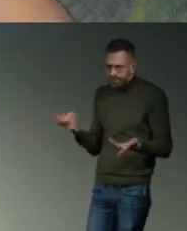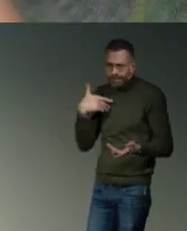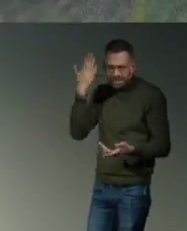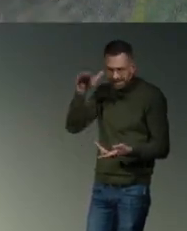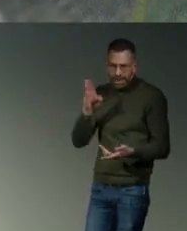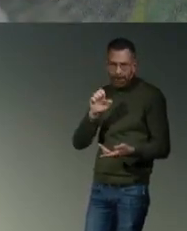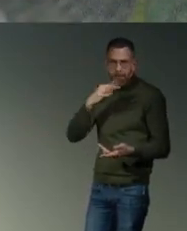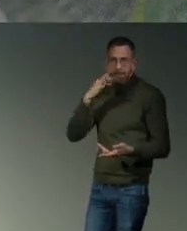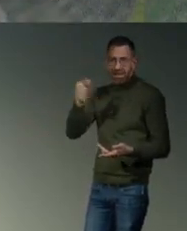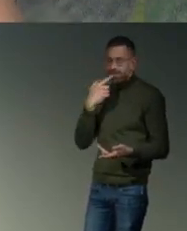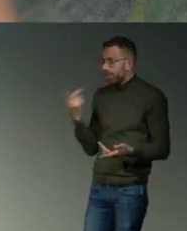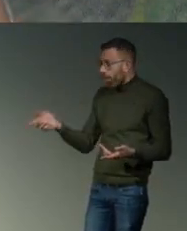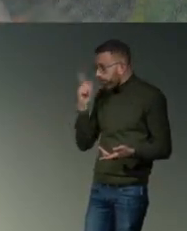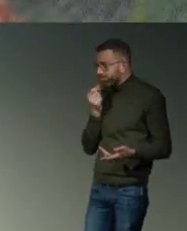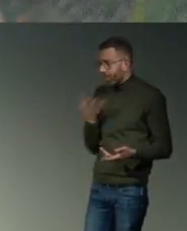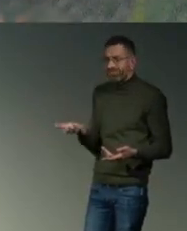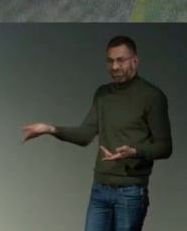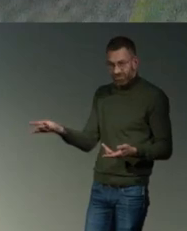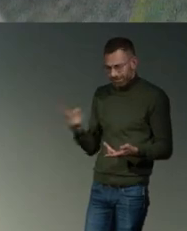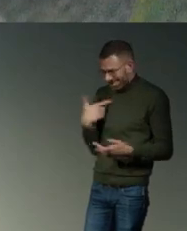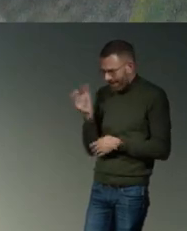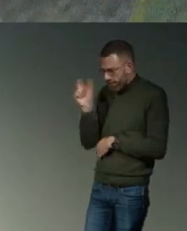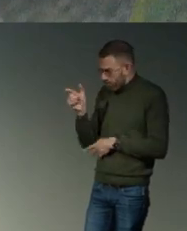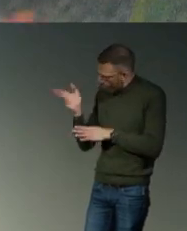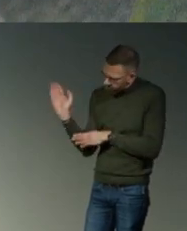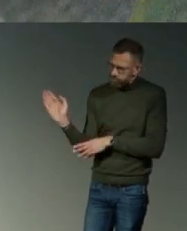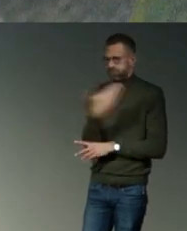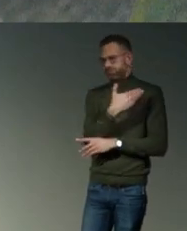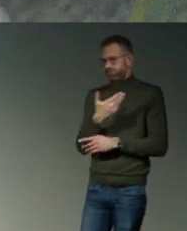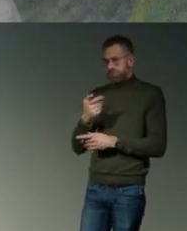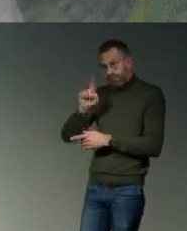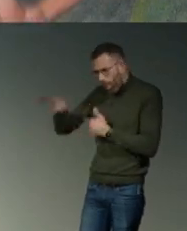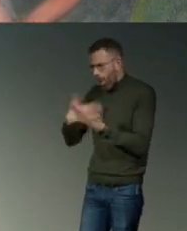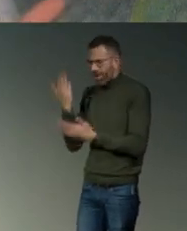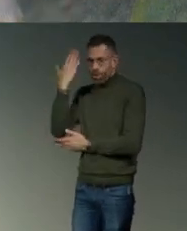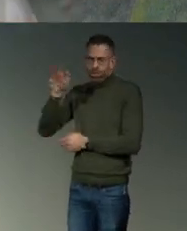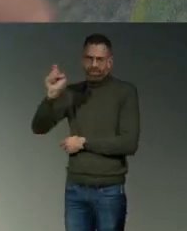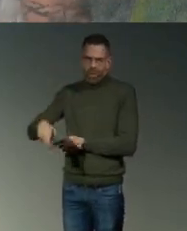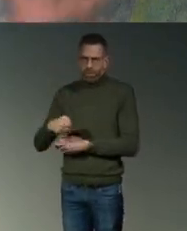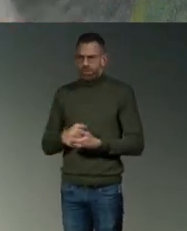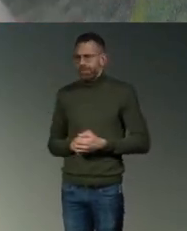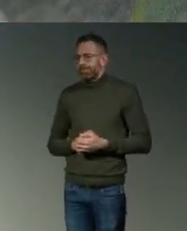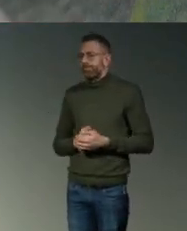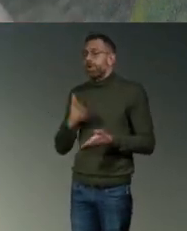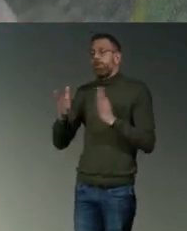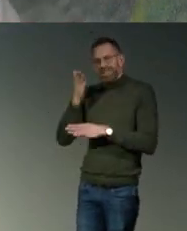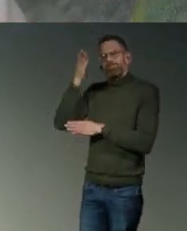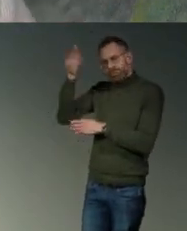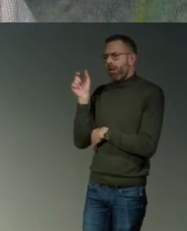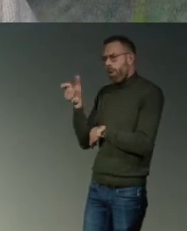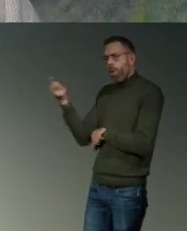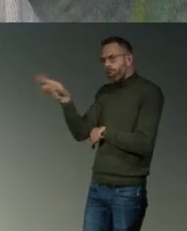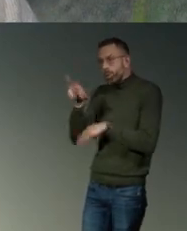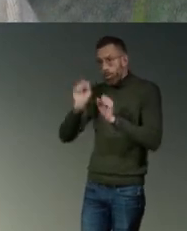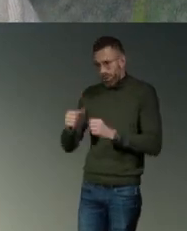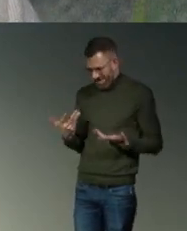bête ». Et donc, il faut liquider ce mot et il faut le remplacer. Et c'est tout. Plus tard, peut-être qu'on pourra le réhabiliter, mais pour